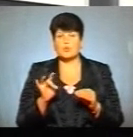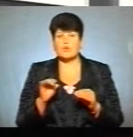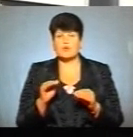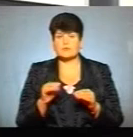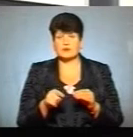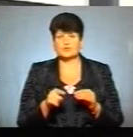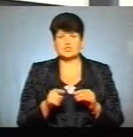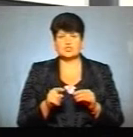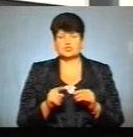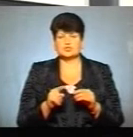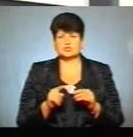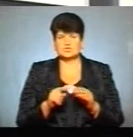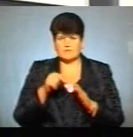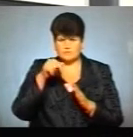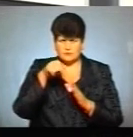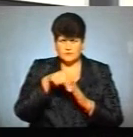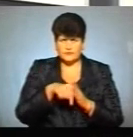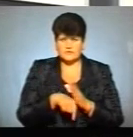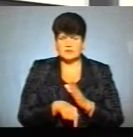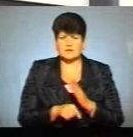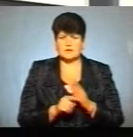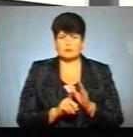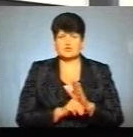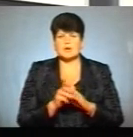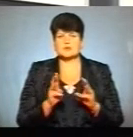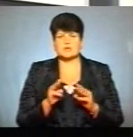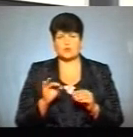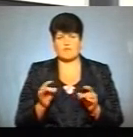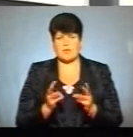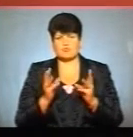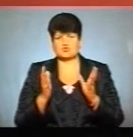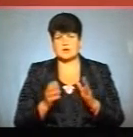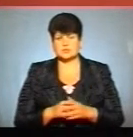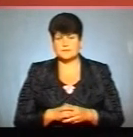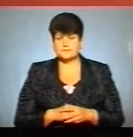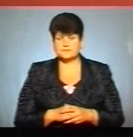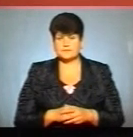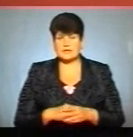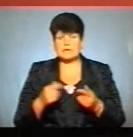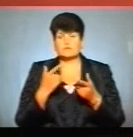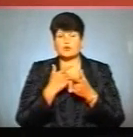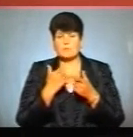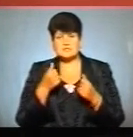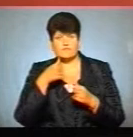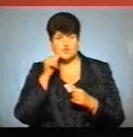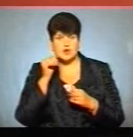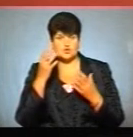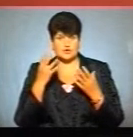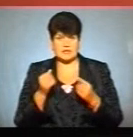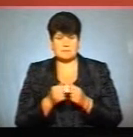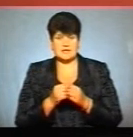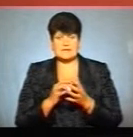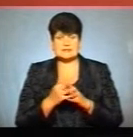жар проникає вглиб, і починається торф'яна пожежа. Буквально інформація з вчорашнього дня: біля